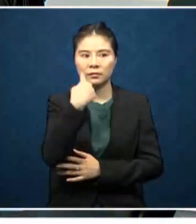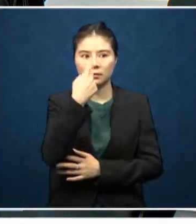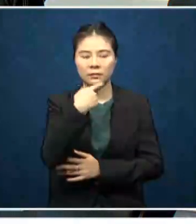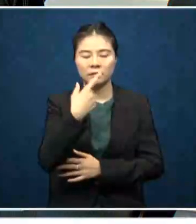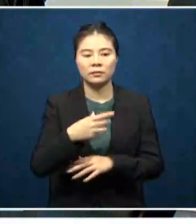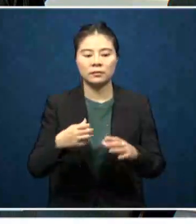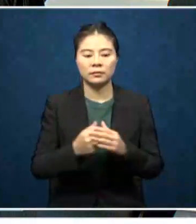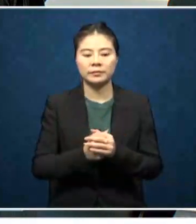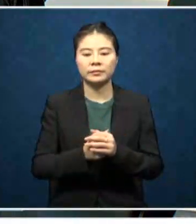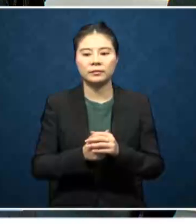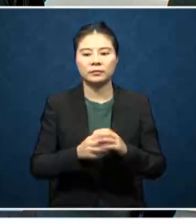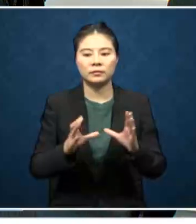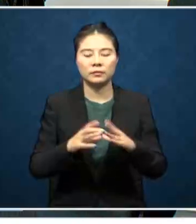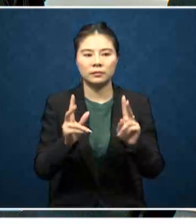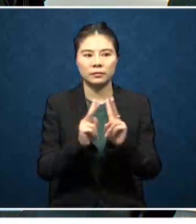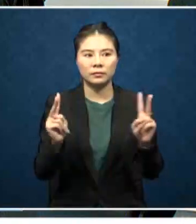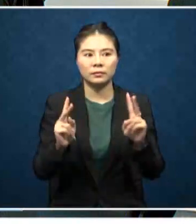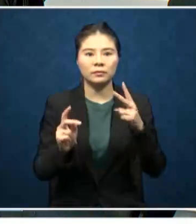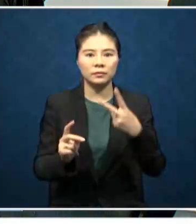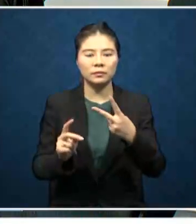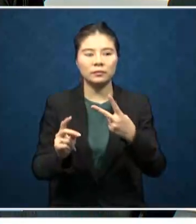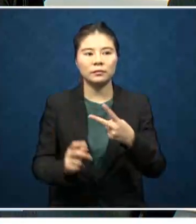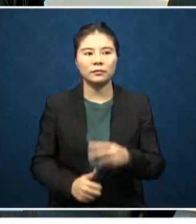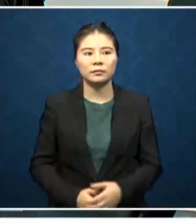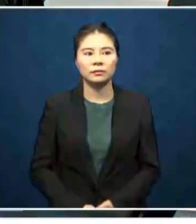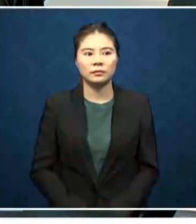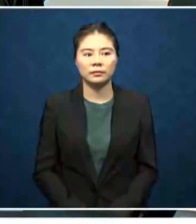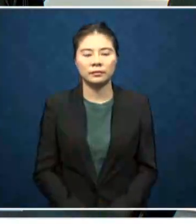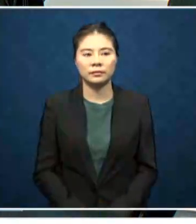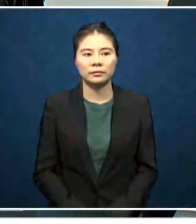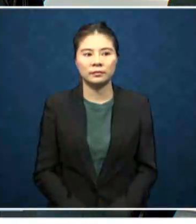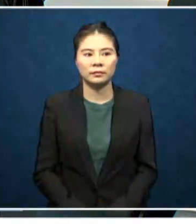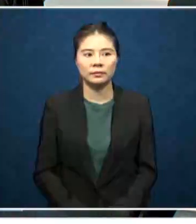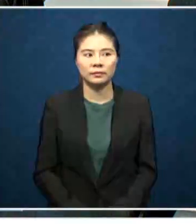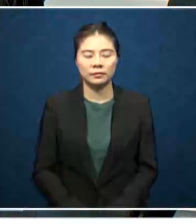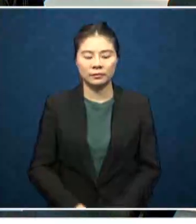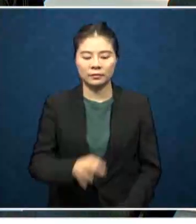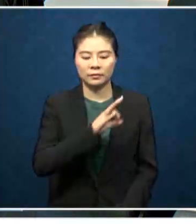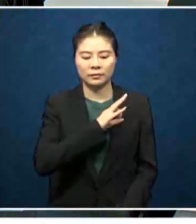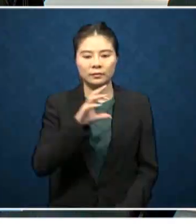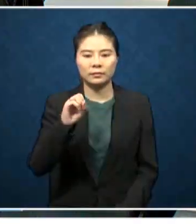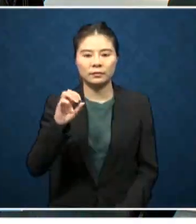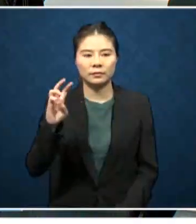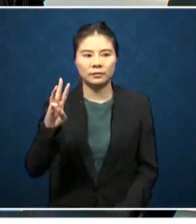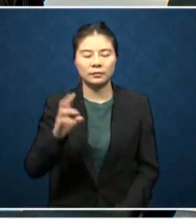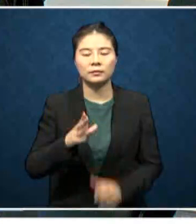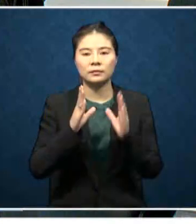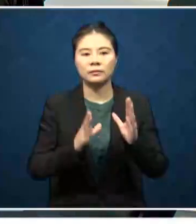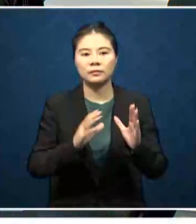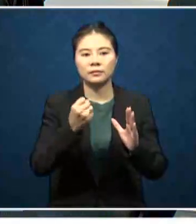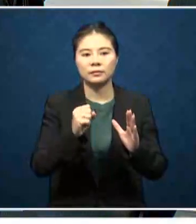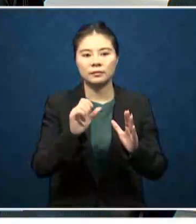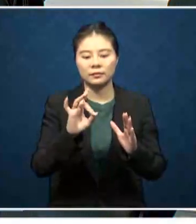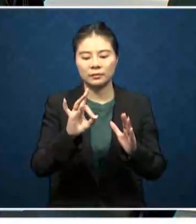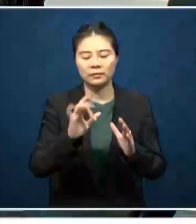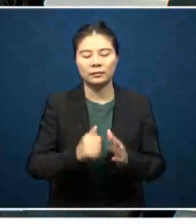กรรมธิการสำหรับเ่อกรรมาธิการในส่วนของสมาชิกวสภาจะประกอบด้วย 18คนครับแล้ว